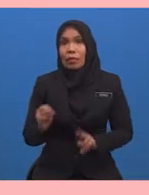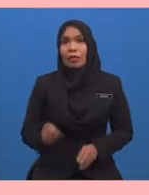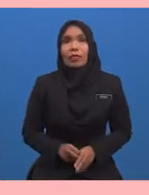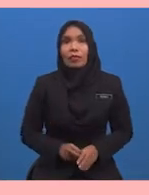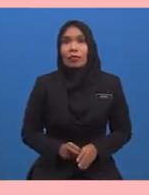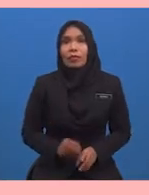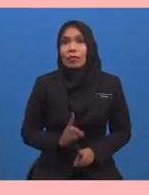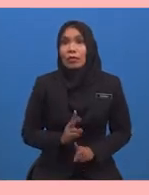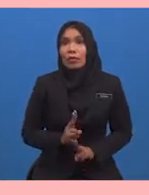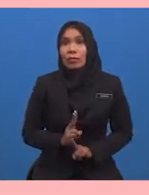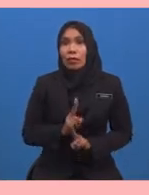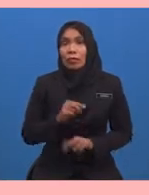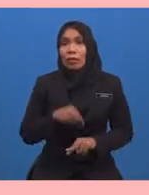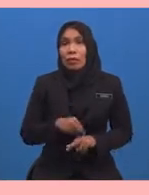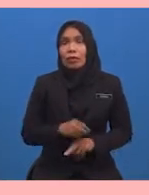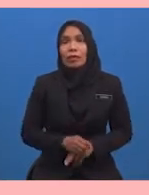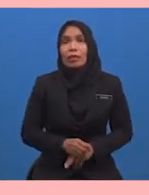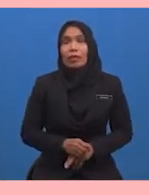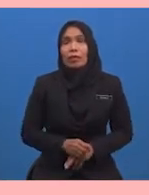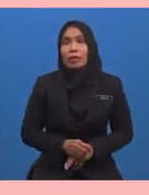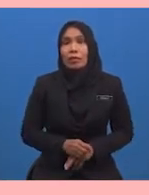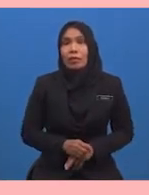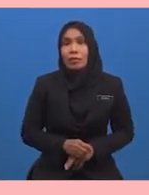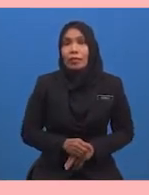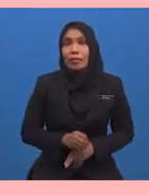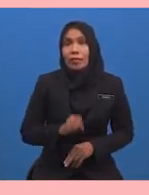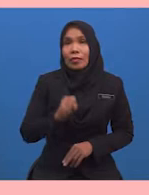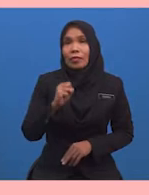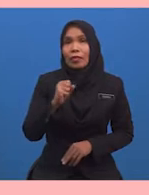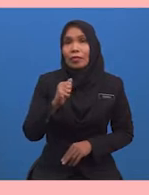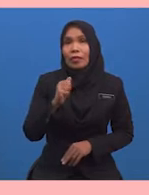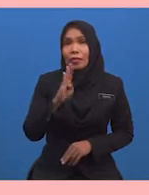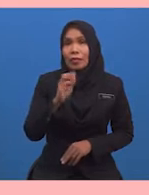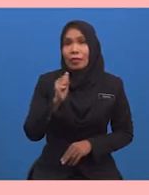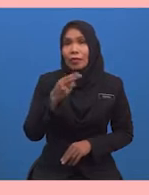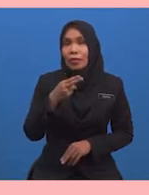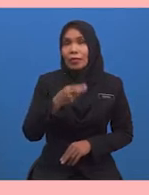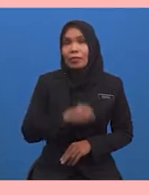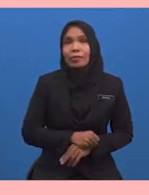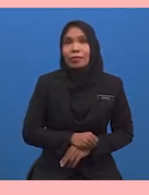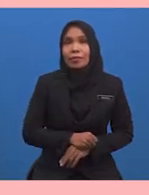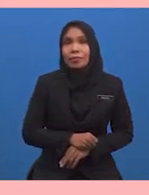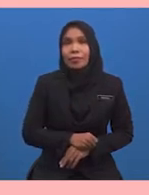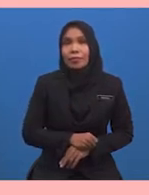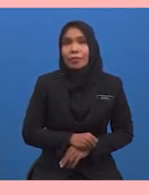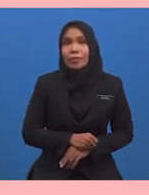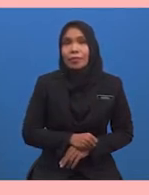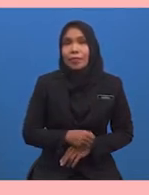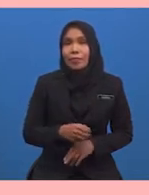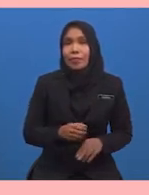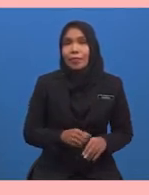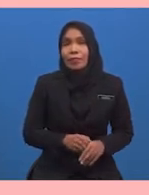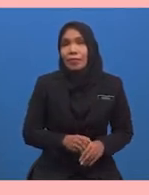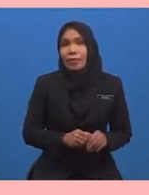A. Sungai Baram, B. Sungai Rajang, C. Sungai Sugut dan D. Sungai